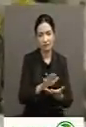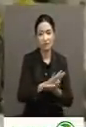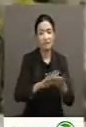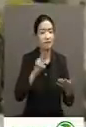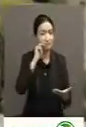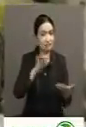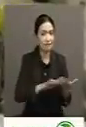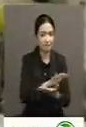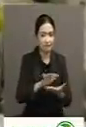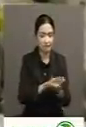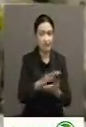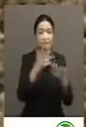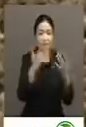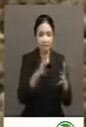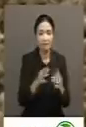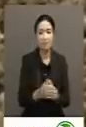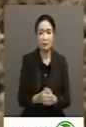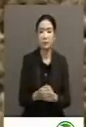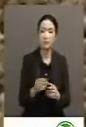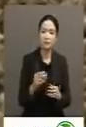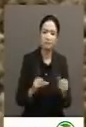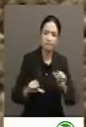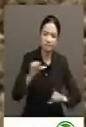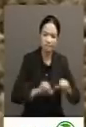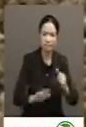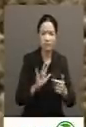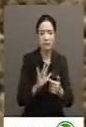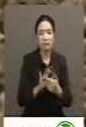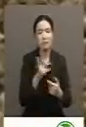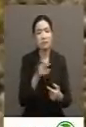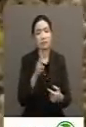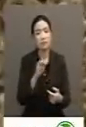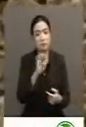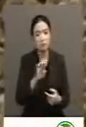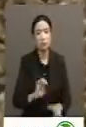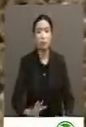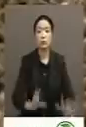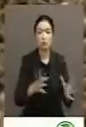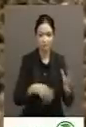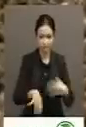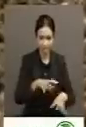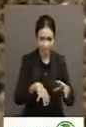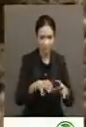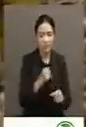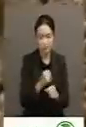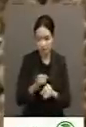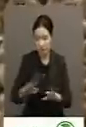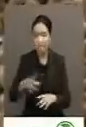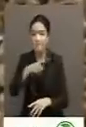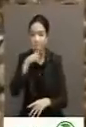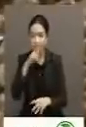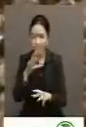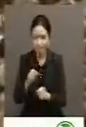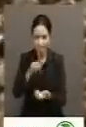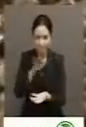คะไปล้างในน้ำเพื่อที่จะนำสารเคมีสารพิษต่างๆออกไปให้หมดหลังจากนั้นก็นำไปทำให้แห้งแล้วก็